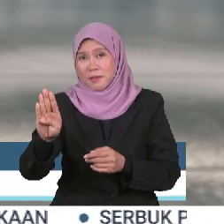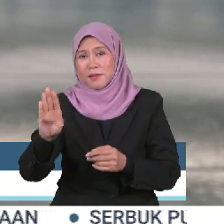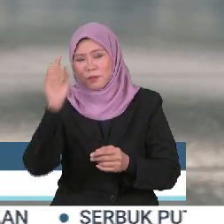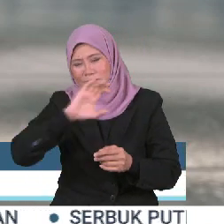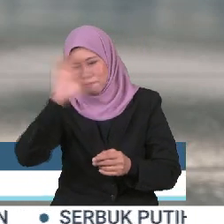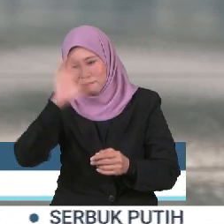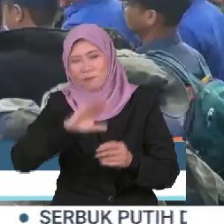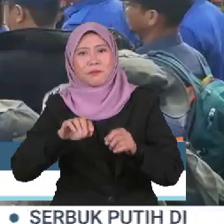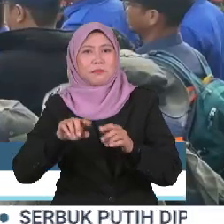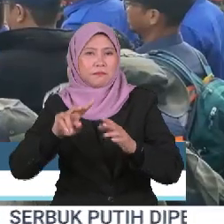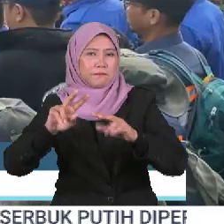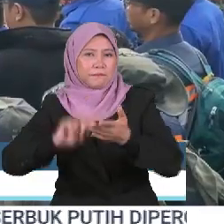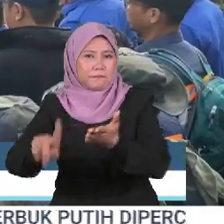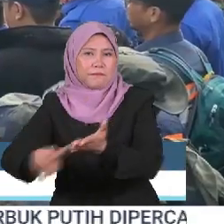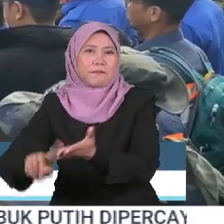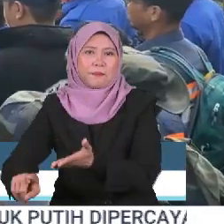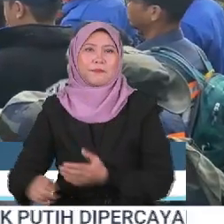diperluaskan.